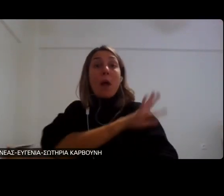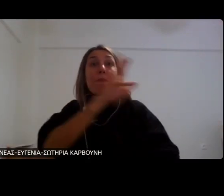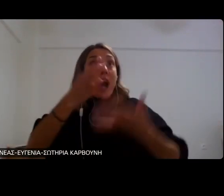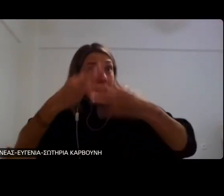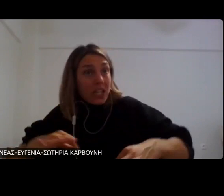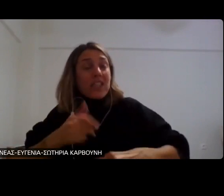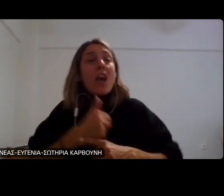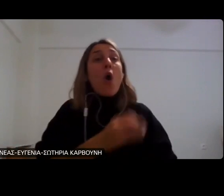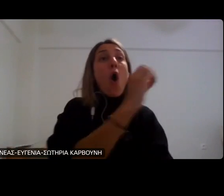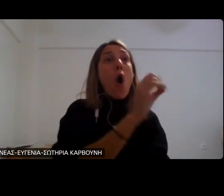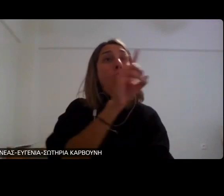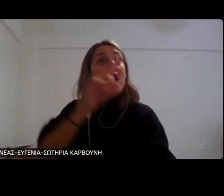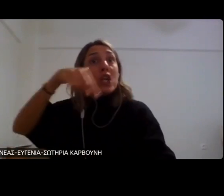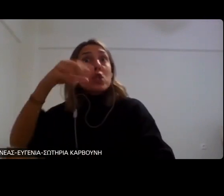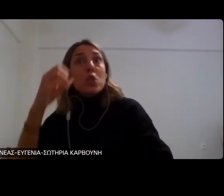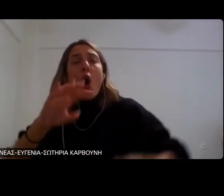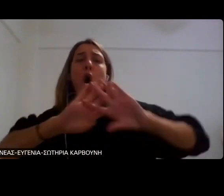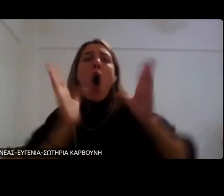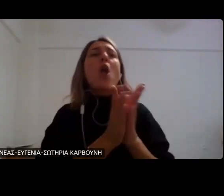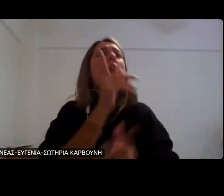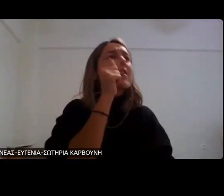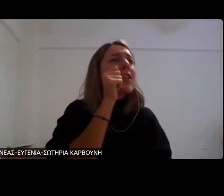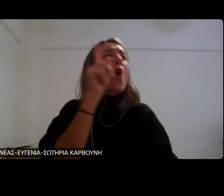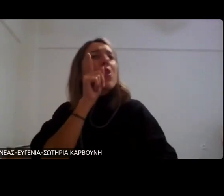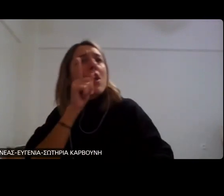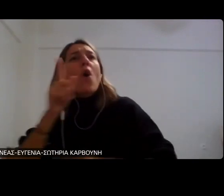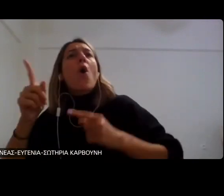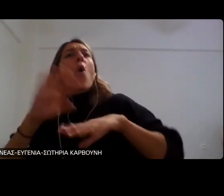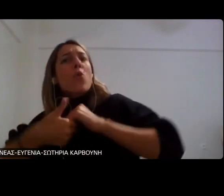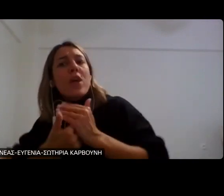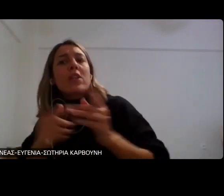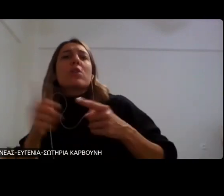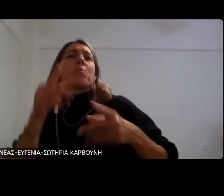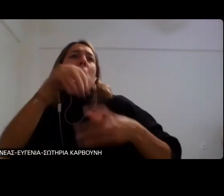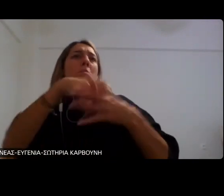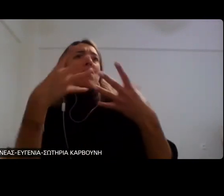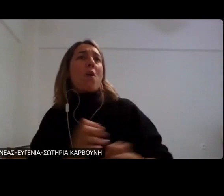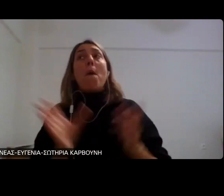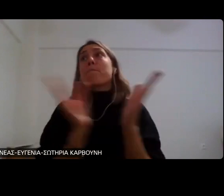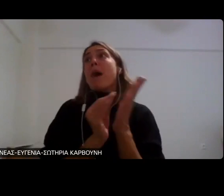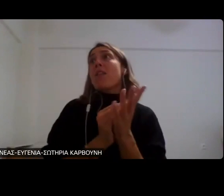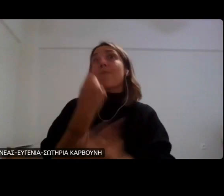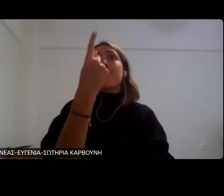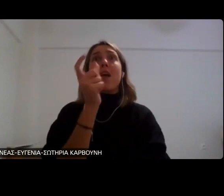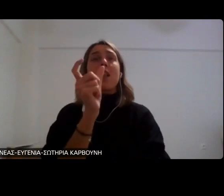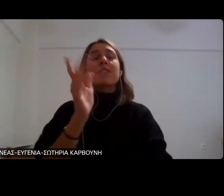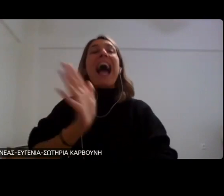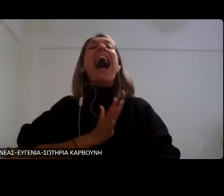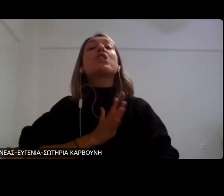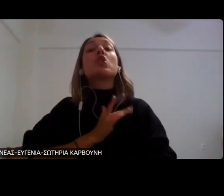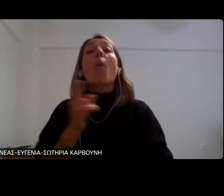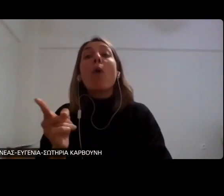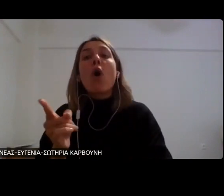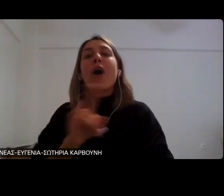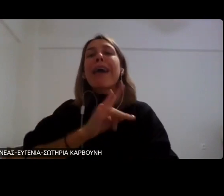γένη. Όλα μαζί. Αν θέλω να χρησιμοποιήσω μία λέξη, θα χρησιμοποιήσω τη λέξη άτομο. Θα χρησιμοποιήσω τη λέξη άτομα.